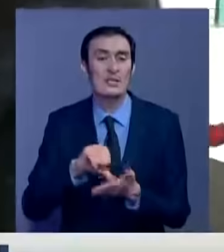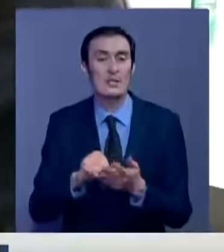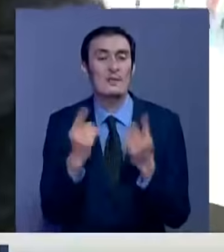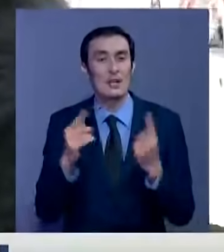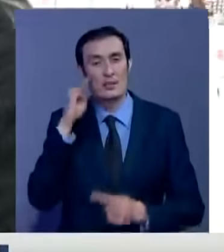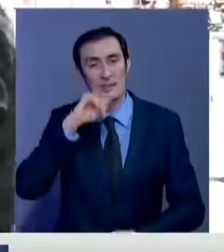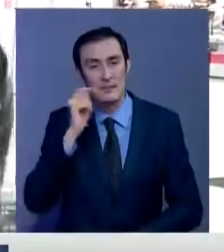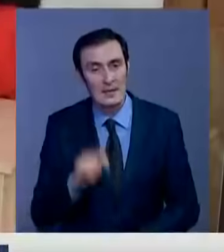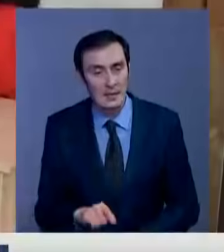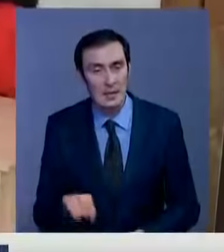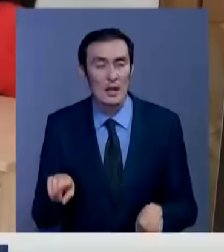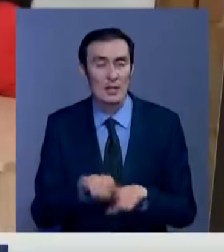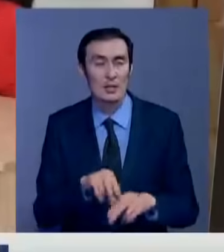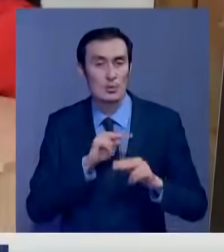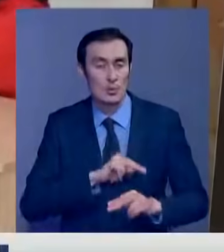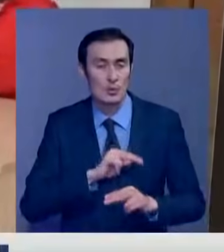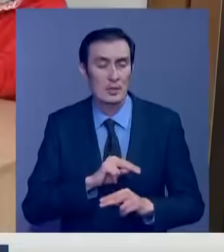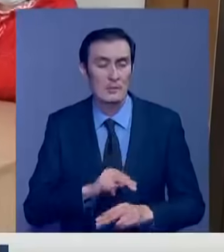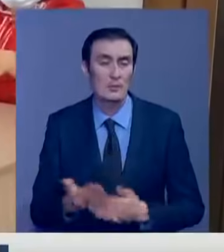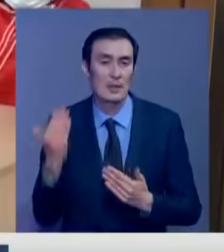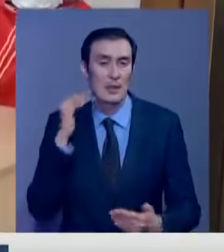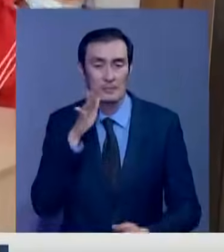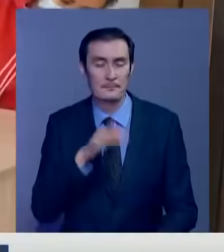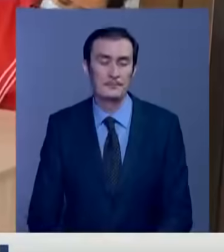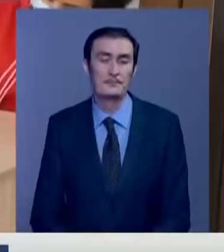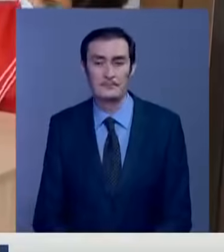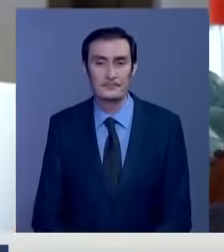Великой Отечественной и труженики тыла.